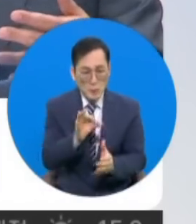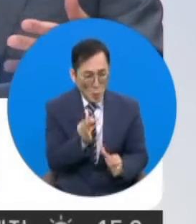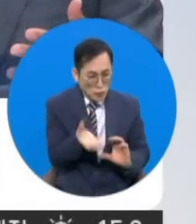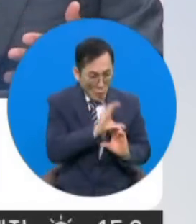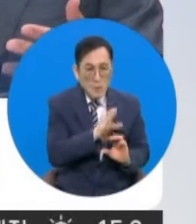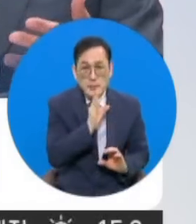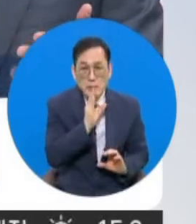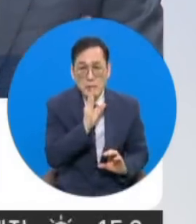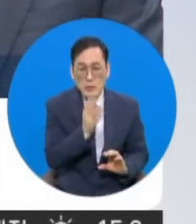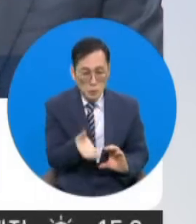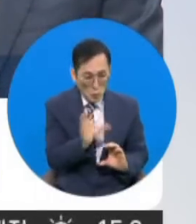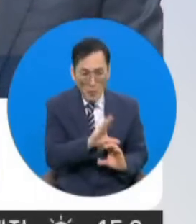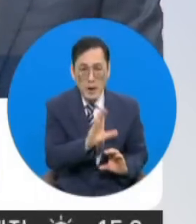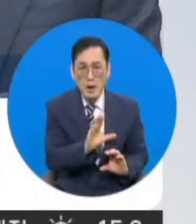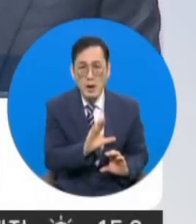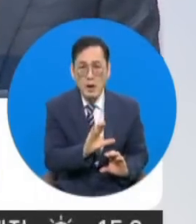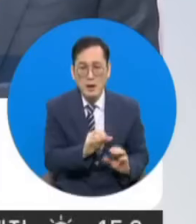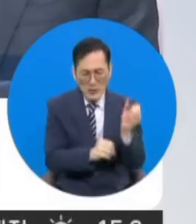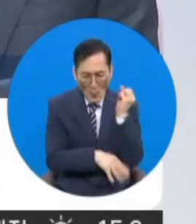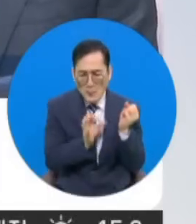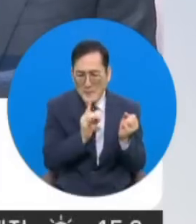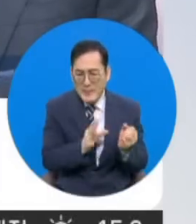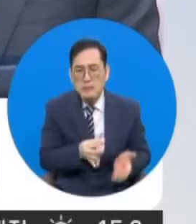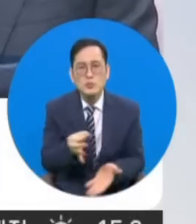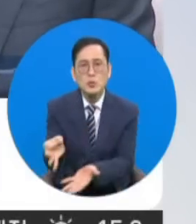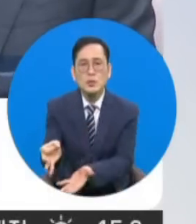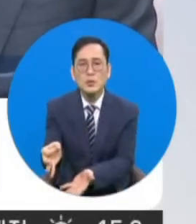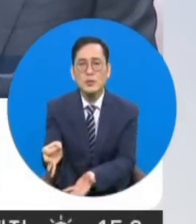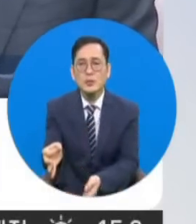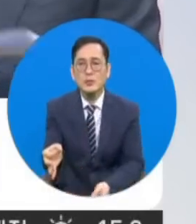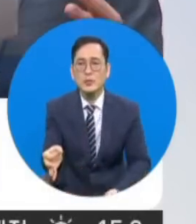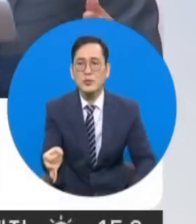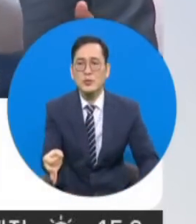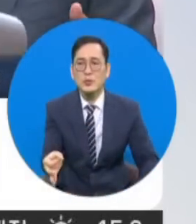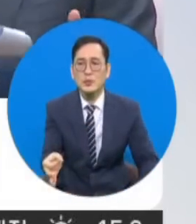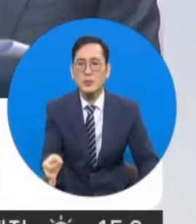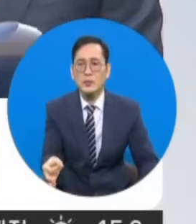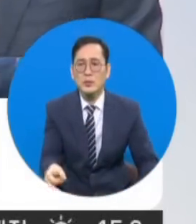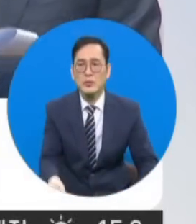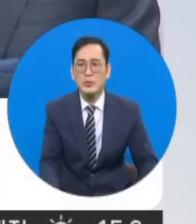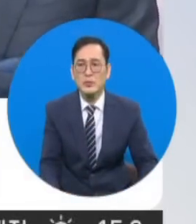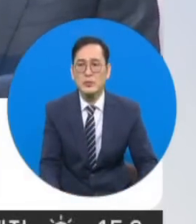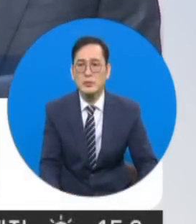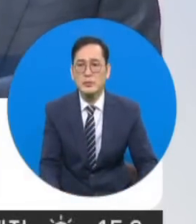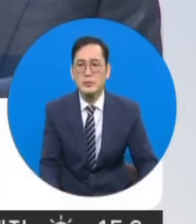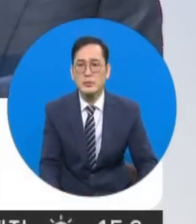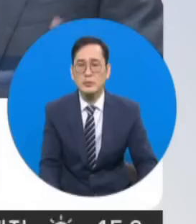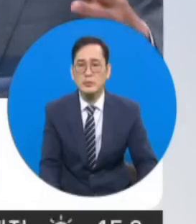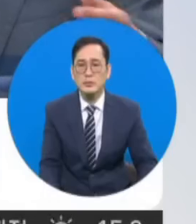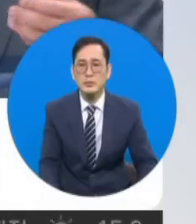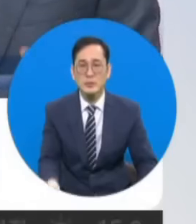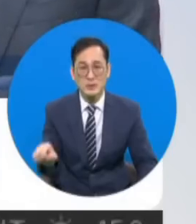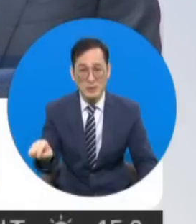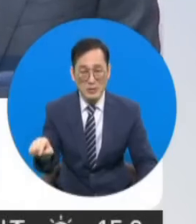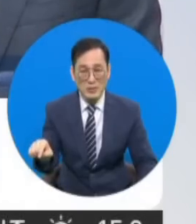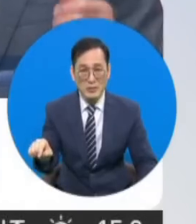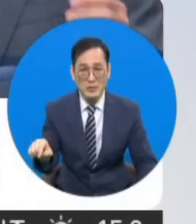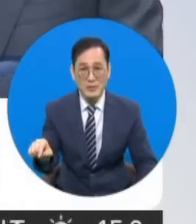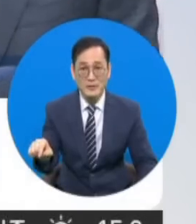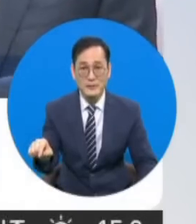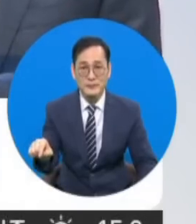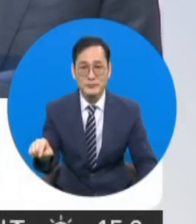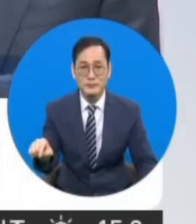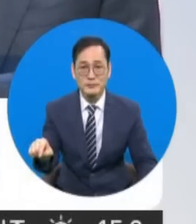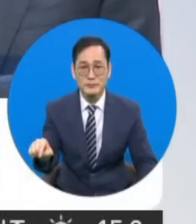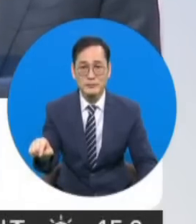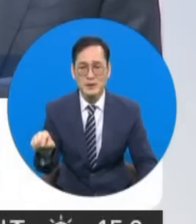대해서 임금을 제대로 지불하지 않고 말하자면 착취하는 그거 아닙니까 근데 이거는 고용해서 하는 것이 아니고